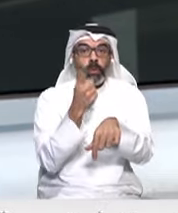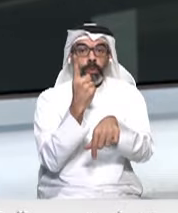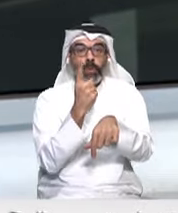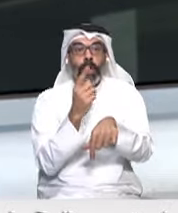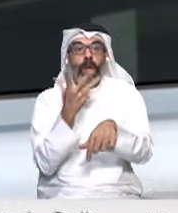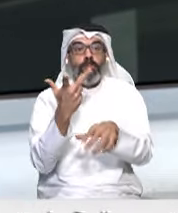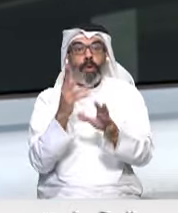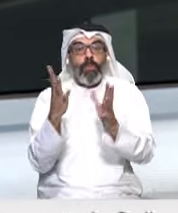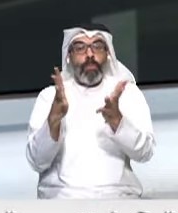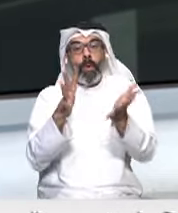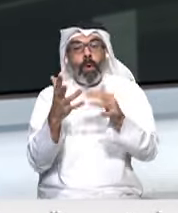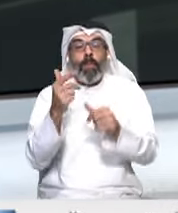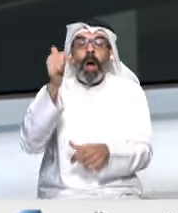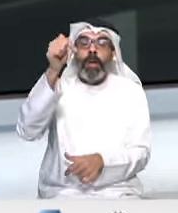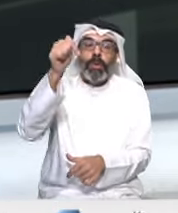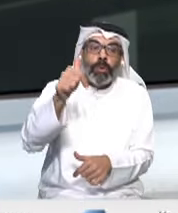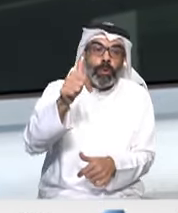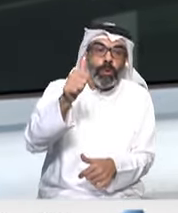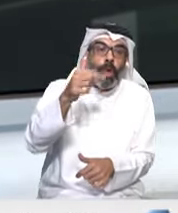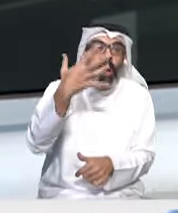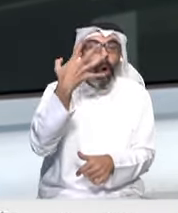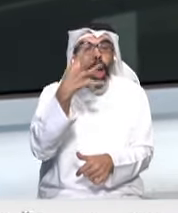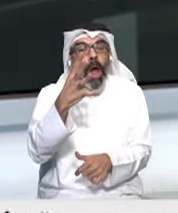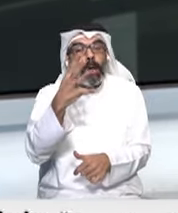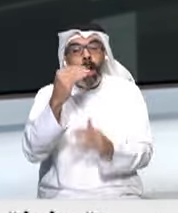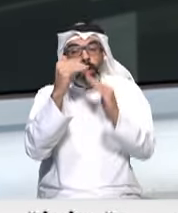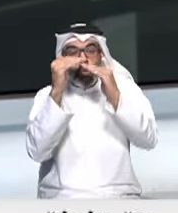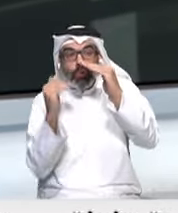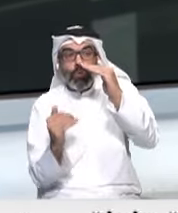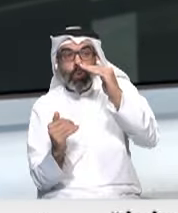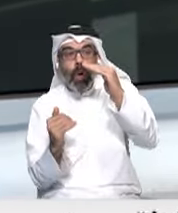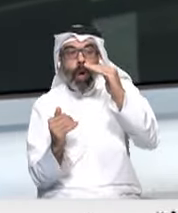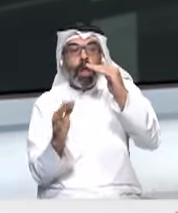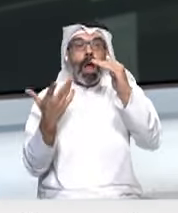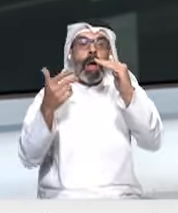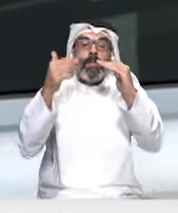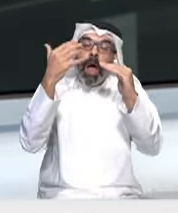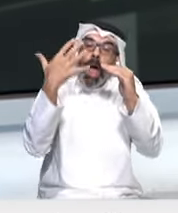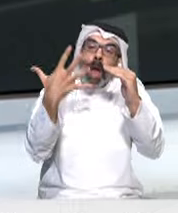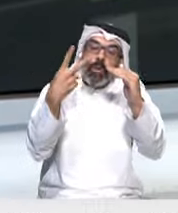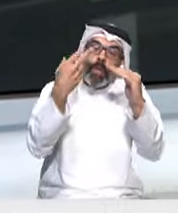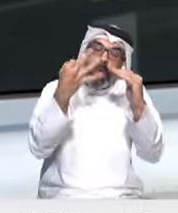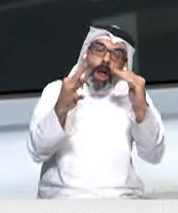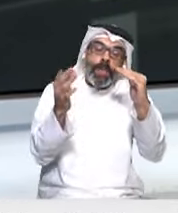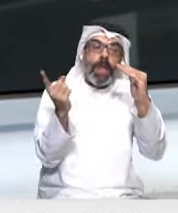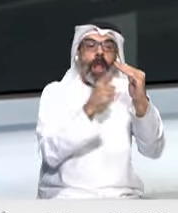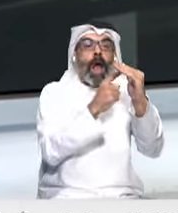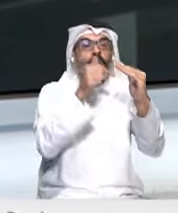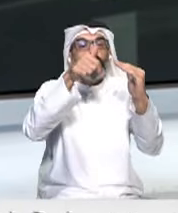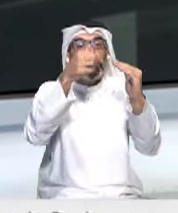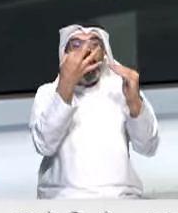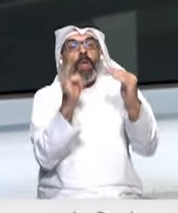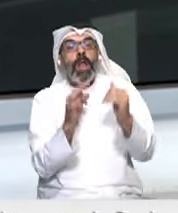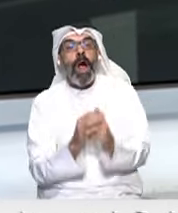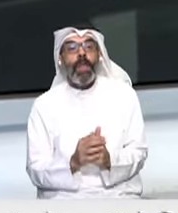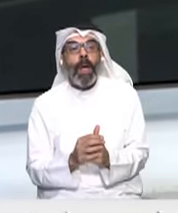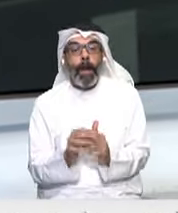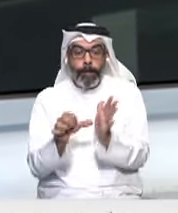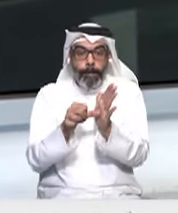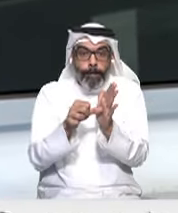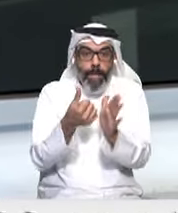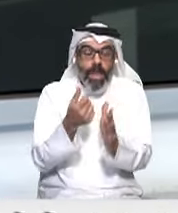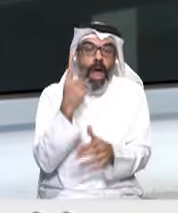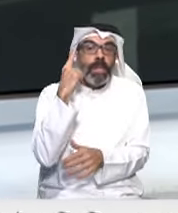الجمعة والخميس 45 و 46 درجة مئوية، أما الصغرى من 35 إلى 36 درجة مئوية. ابتداء من يوم